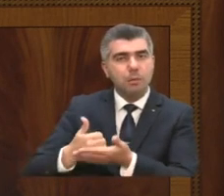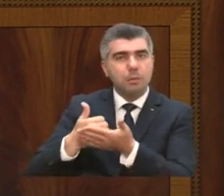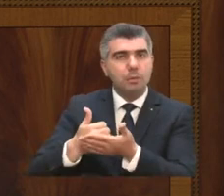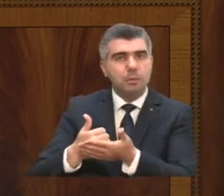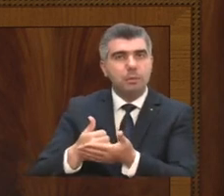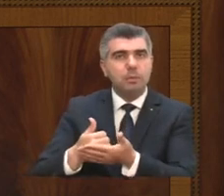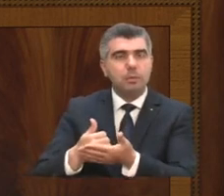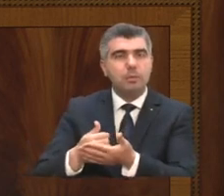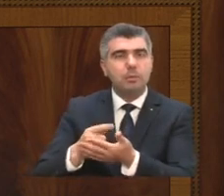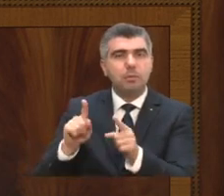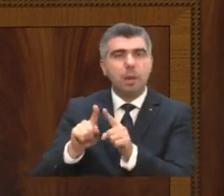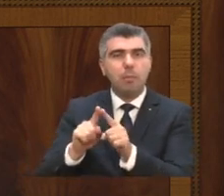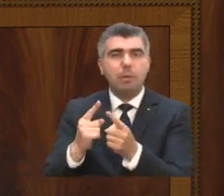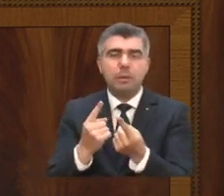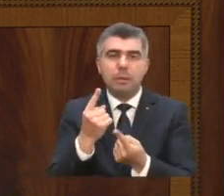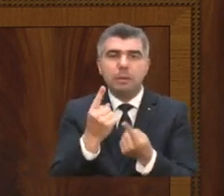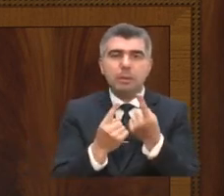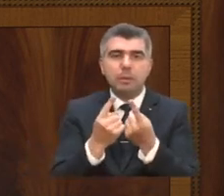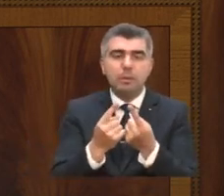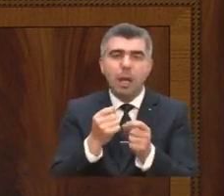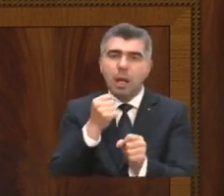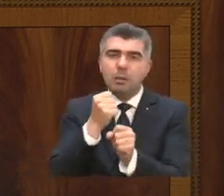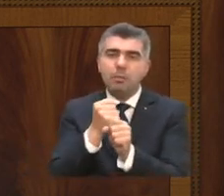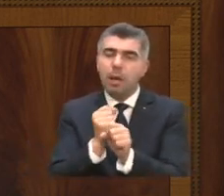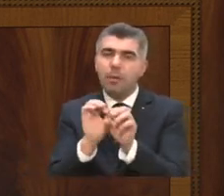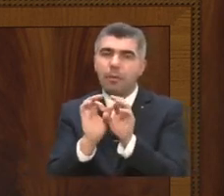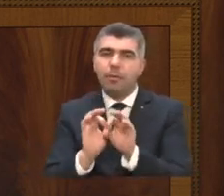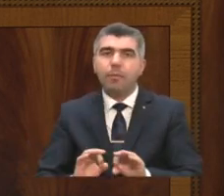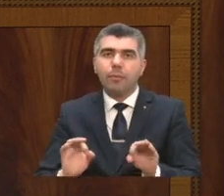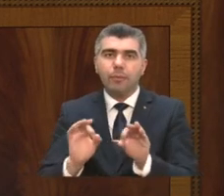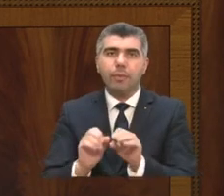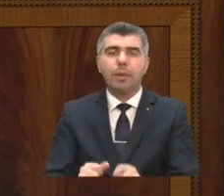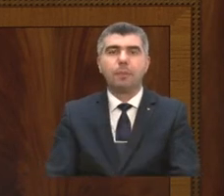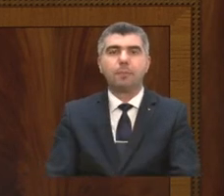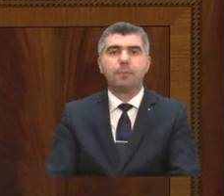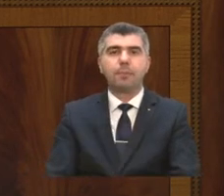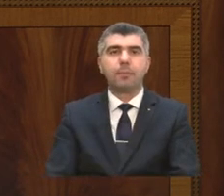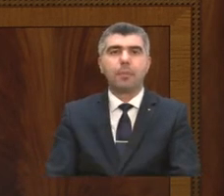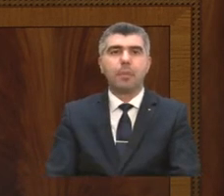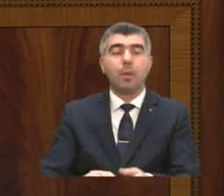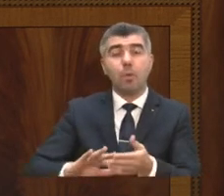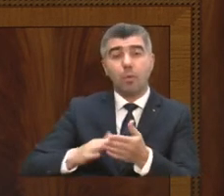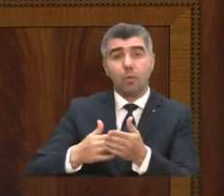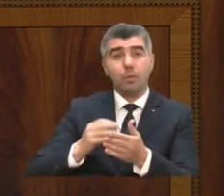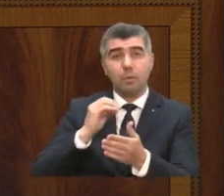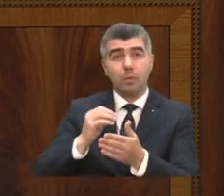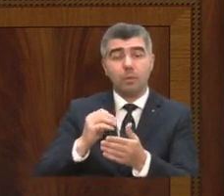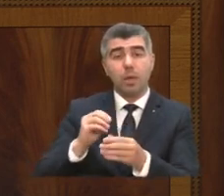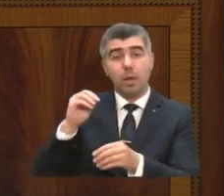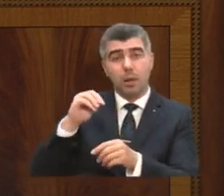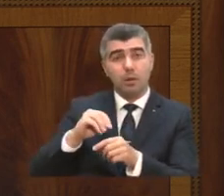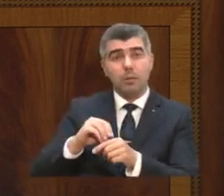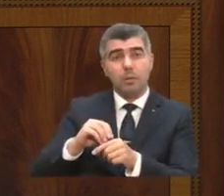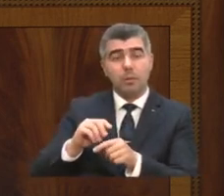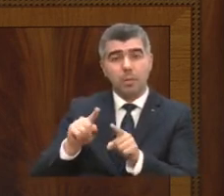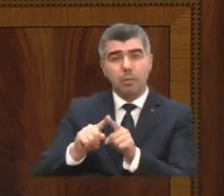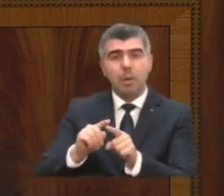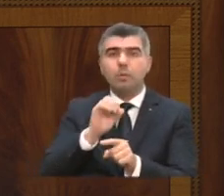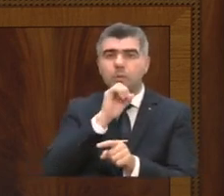وما تبقاش عندك لا ماج دو مانوفا فين غادي تشتغل. وإلا درنا هذا الشيء غادي خصنا إمكانيات أخرى، حتى كاع إلا بغينا نديروا